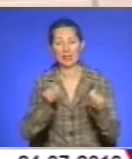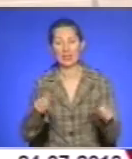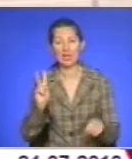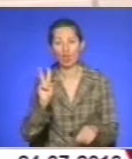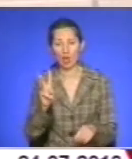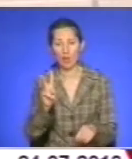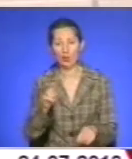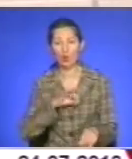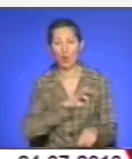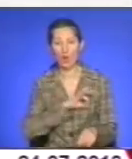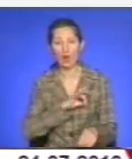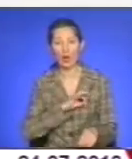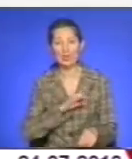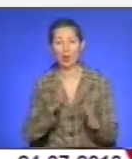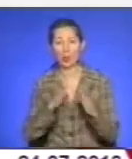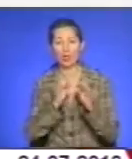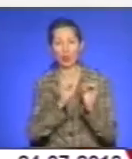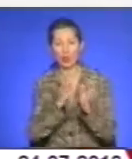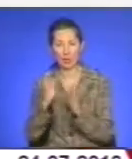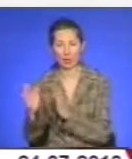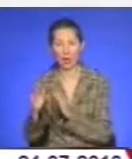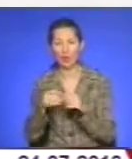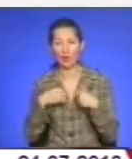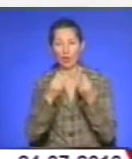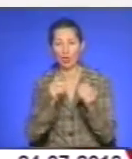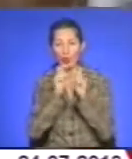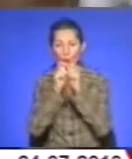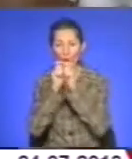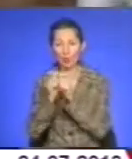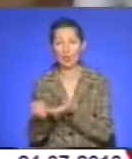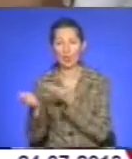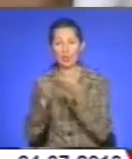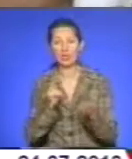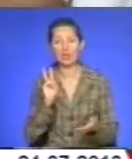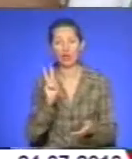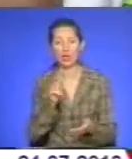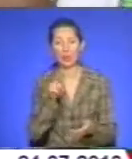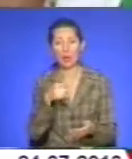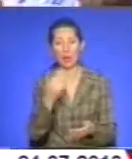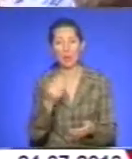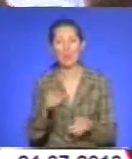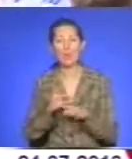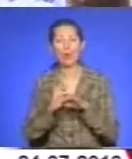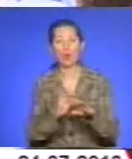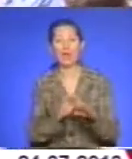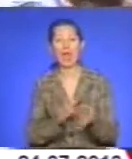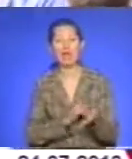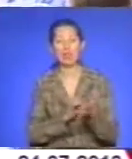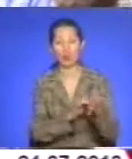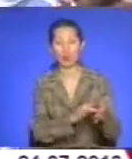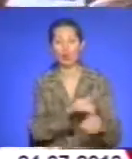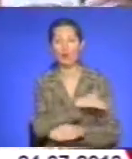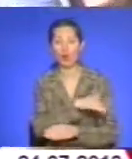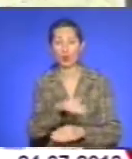тролейбусу вихованцям з будинку-інтернату вручили подарунки і запросили у тролейбус. Там їм провели екскурсію вулицями